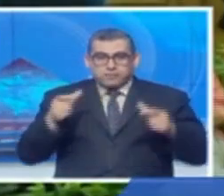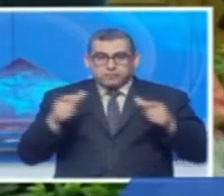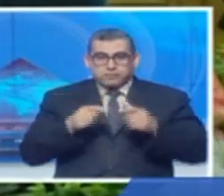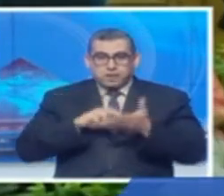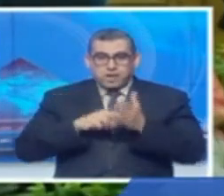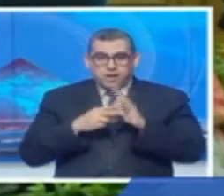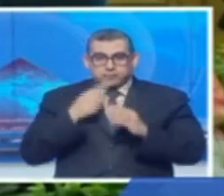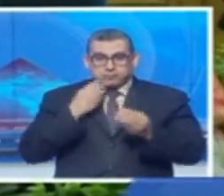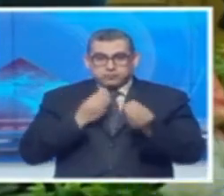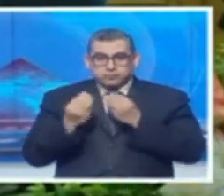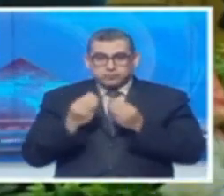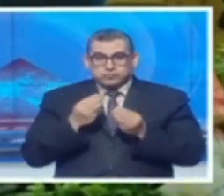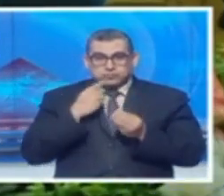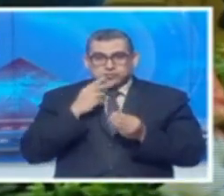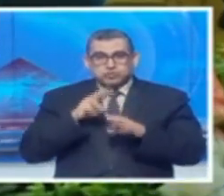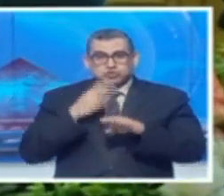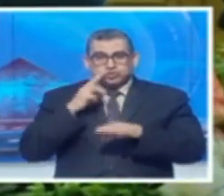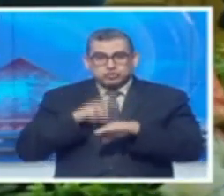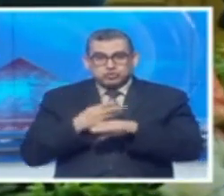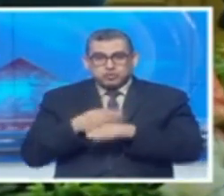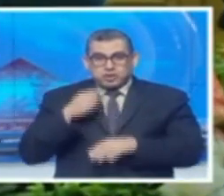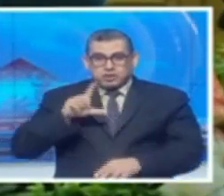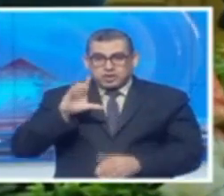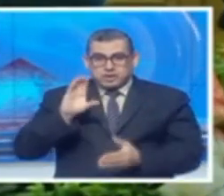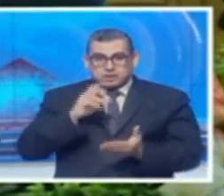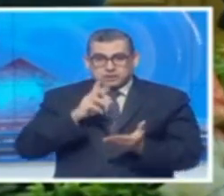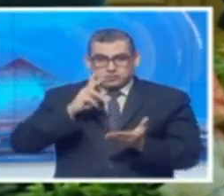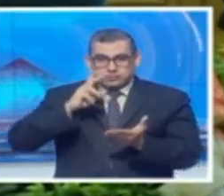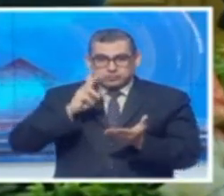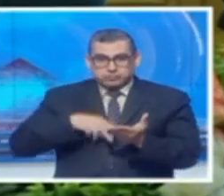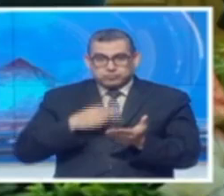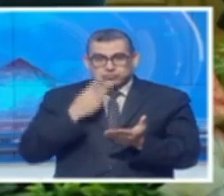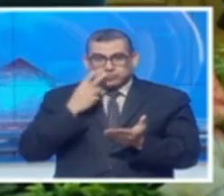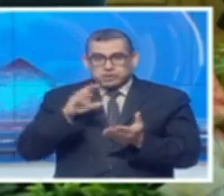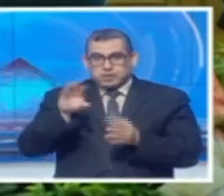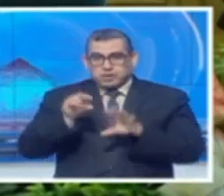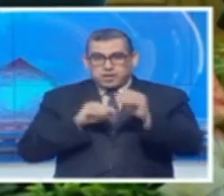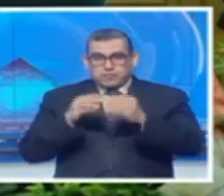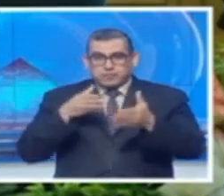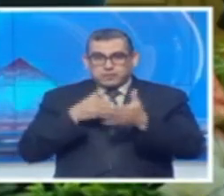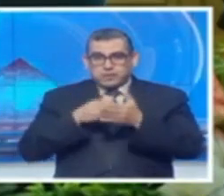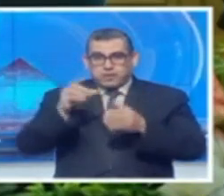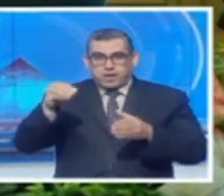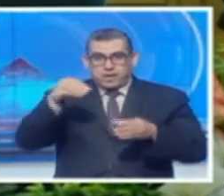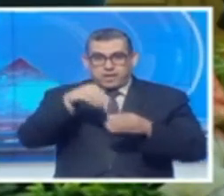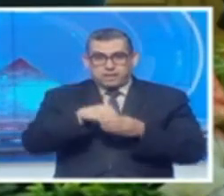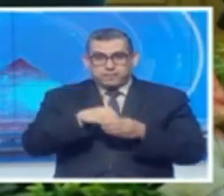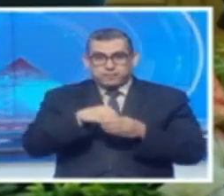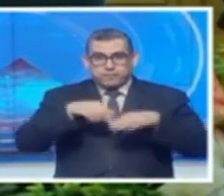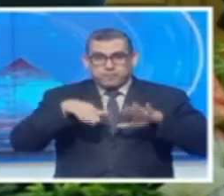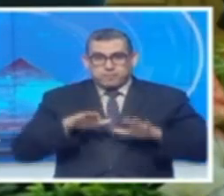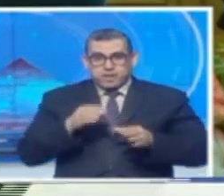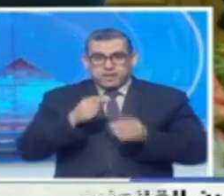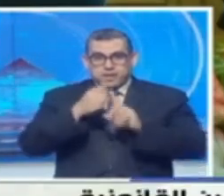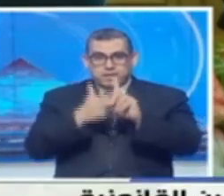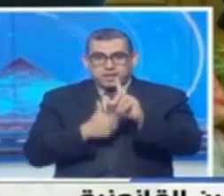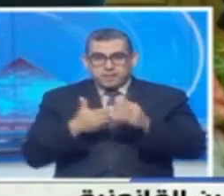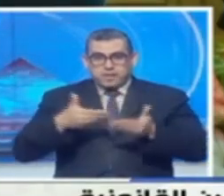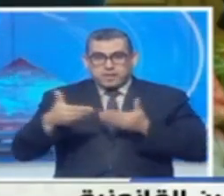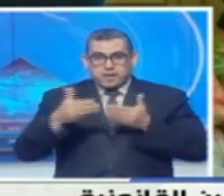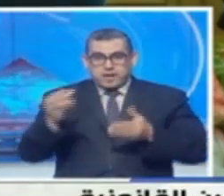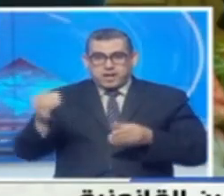القضائية السيد الرئيس عبد الفتاح السيسي بتعيينكم في هيئة النيابة